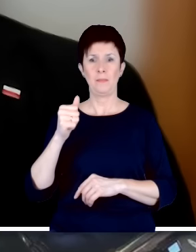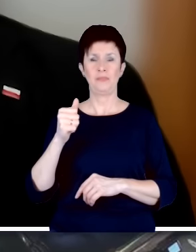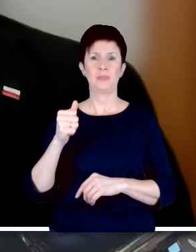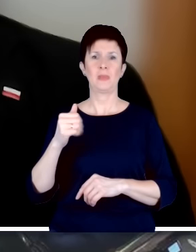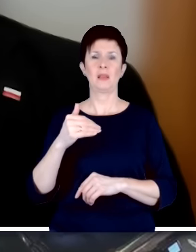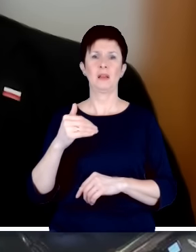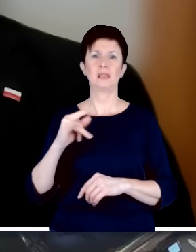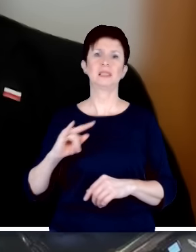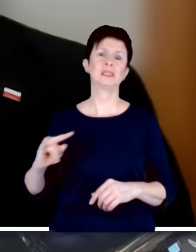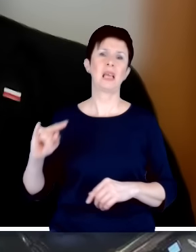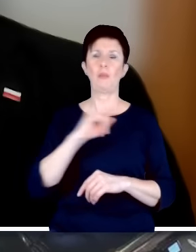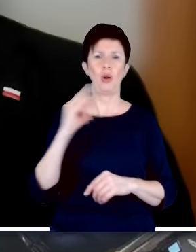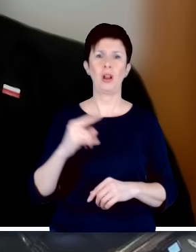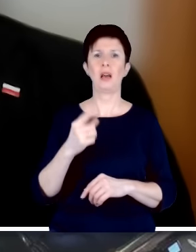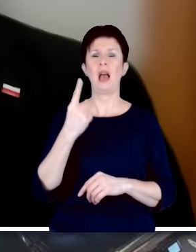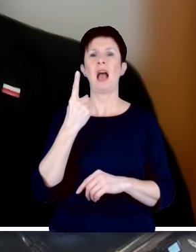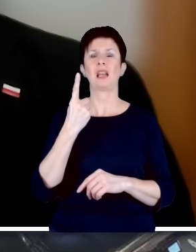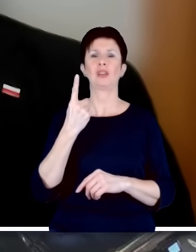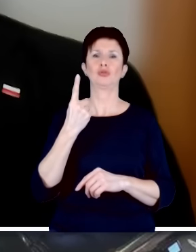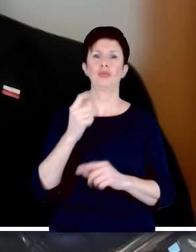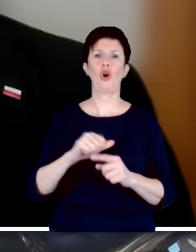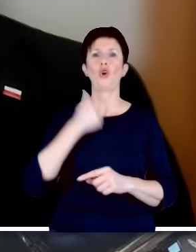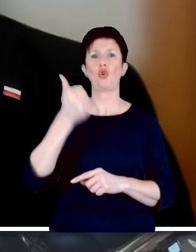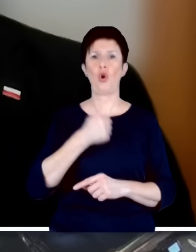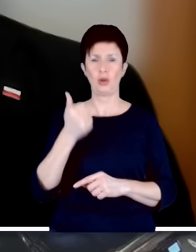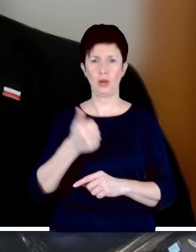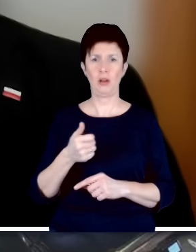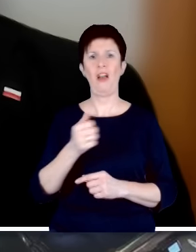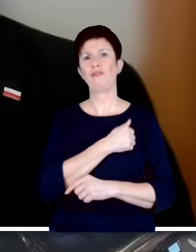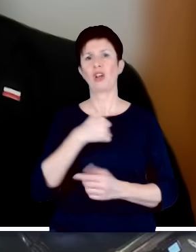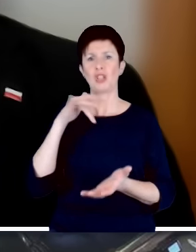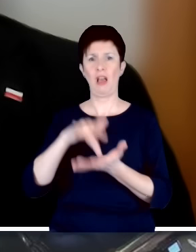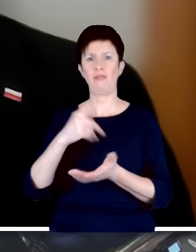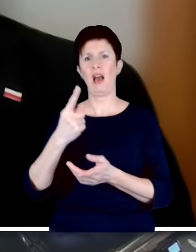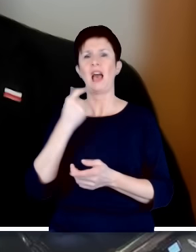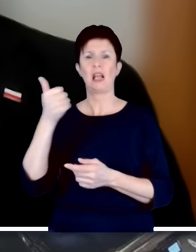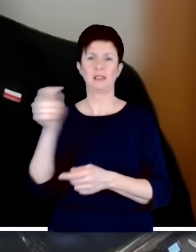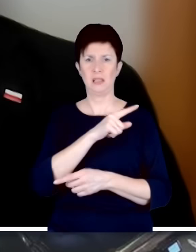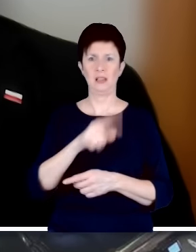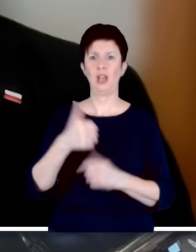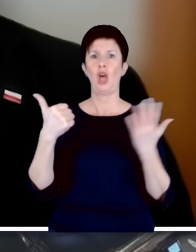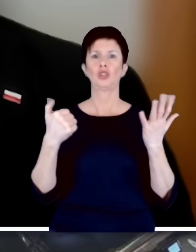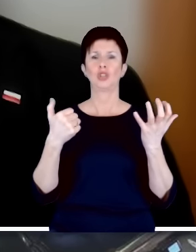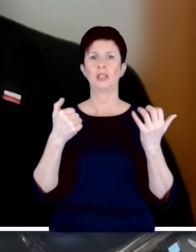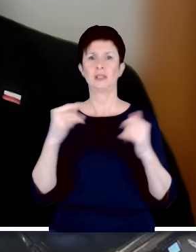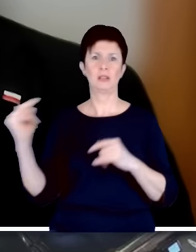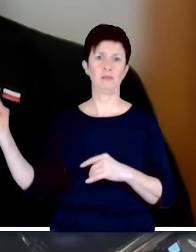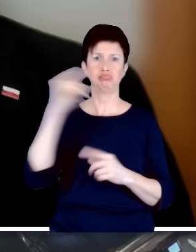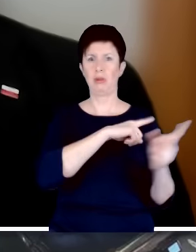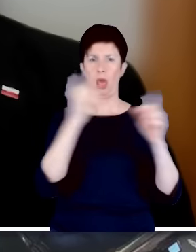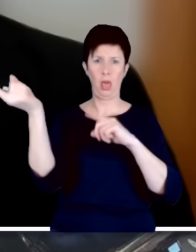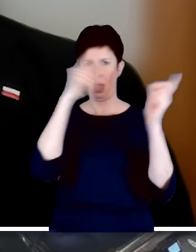może mieszkaniec Warszawy dwa razy do roku, a 600 lotów nad głową związane z tym uciążliwości i hałas ma